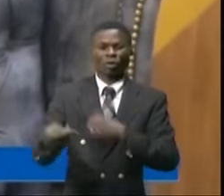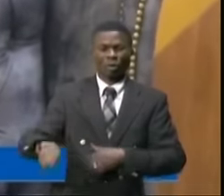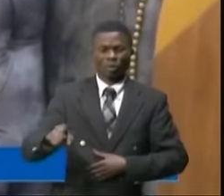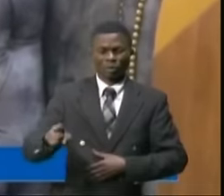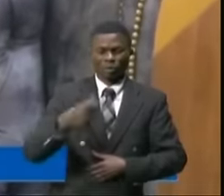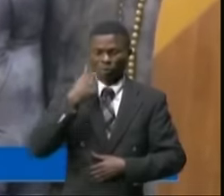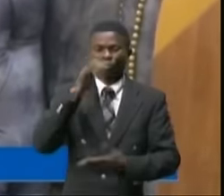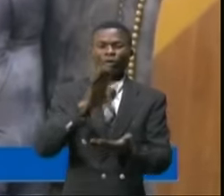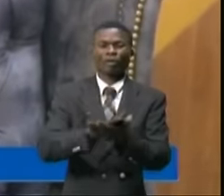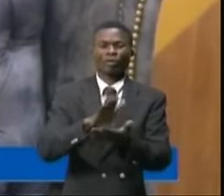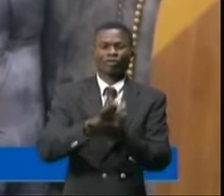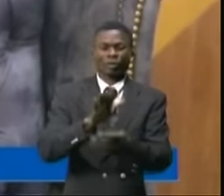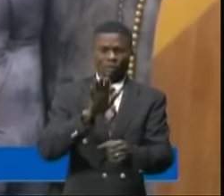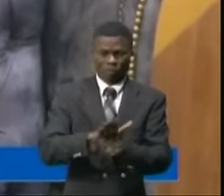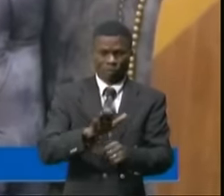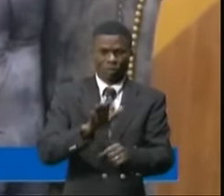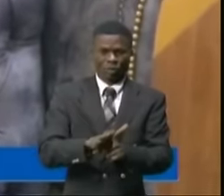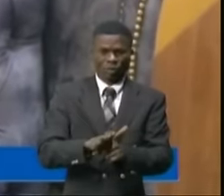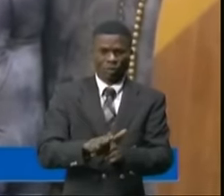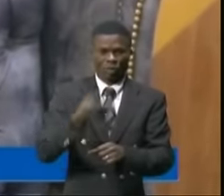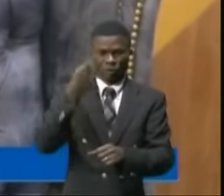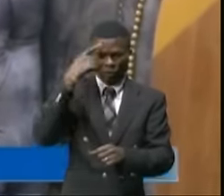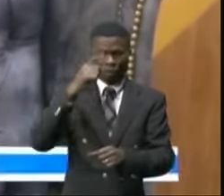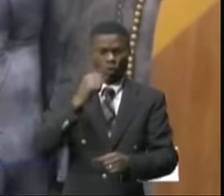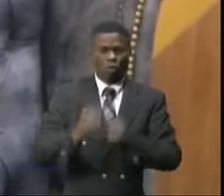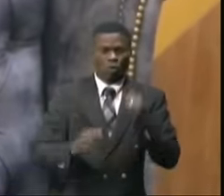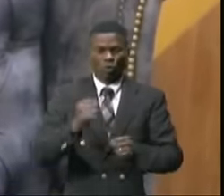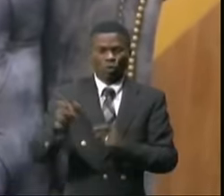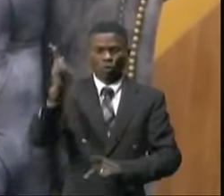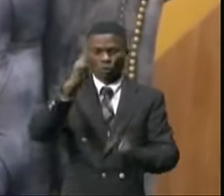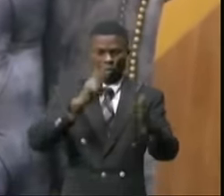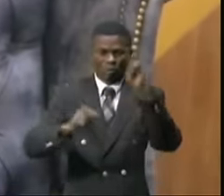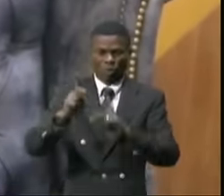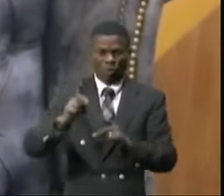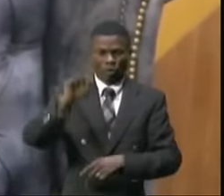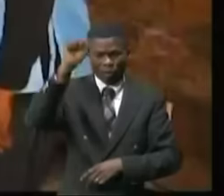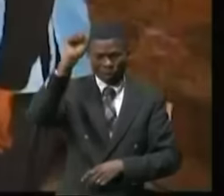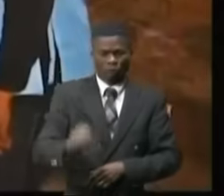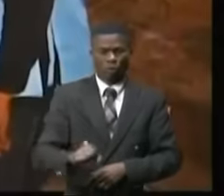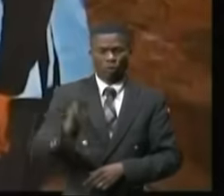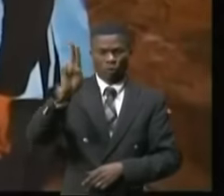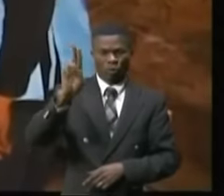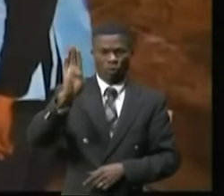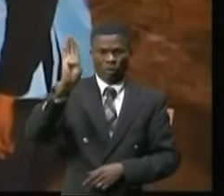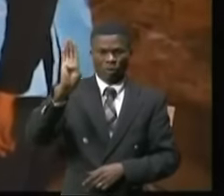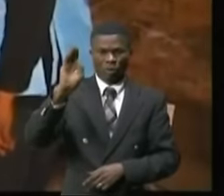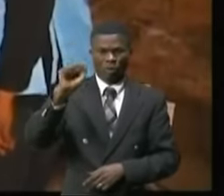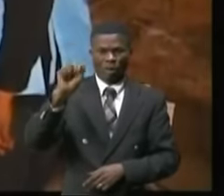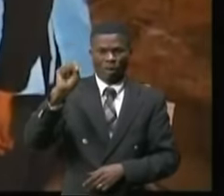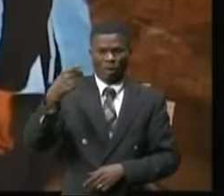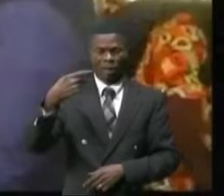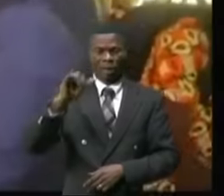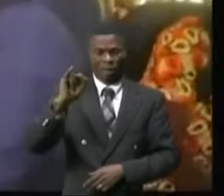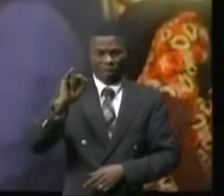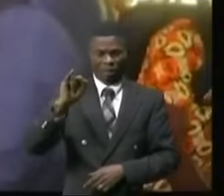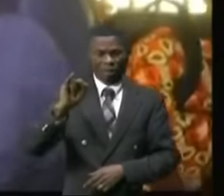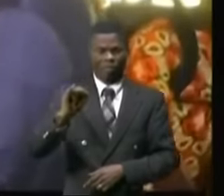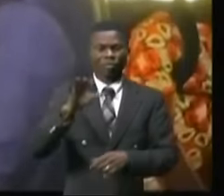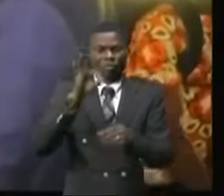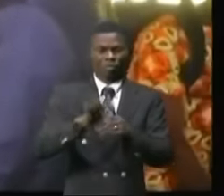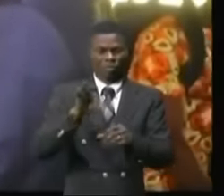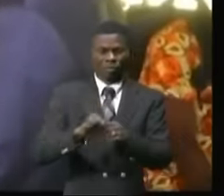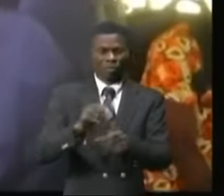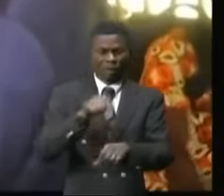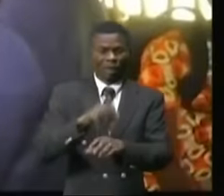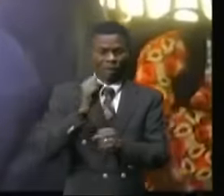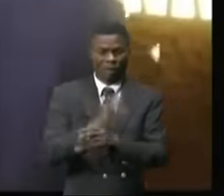de félicitations pour la bravoure de la population du sud de Bangui. Les élections appartiennent désormais à l'histoire. Il est